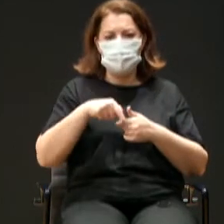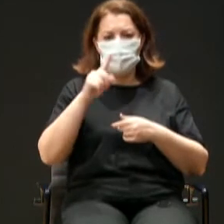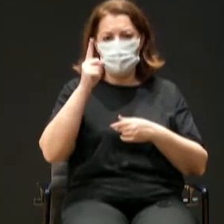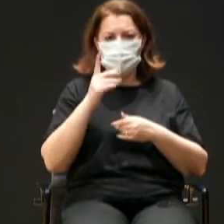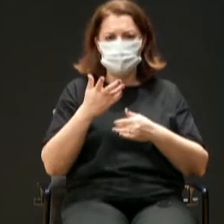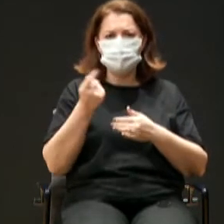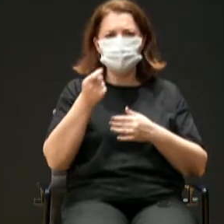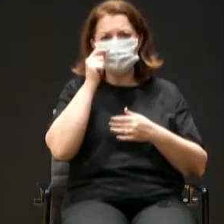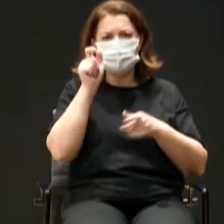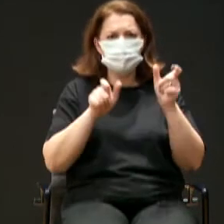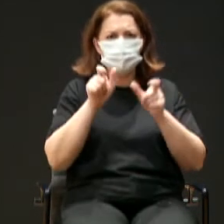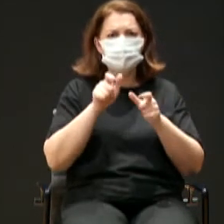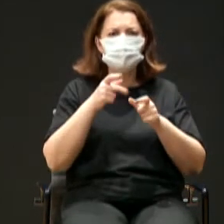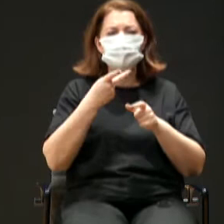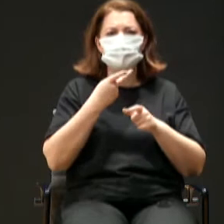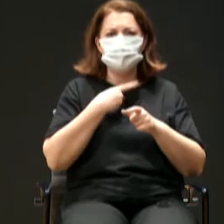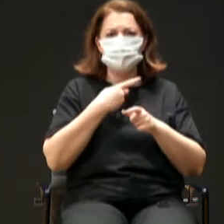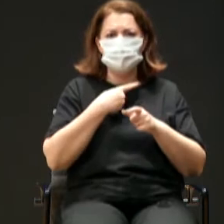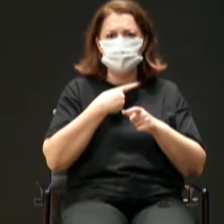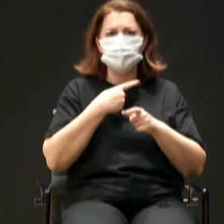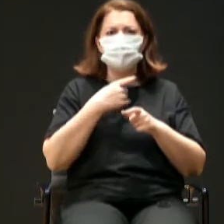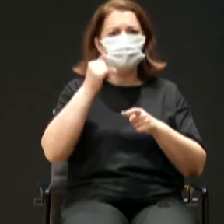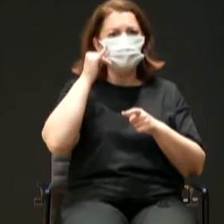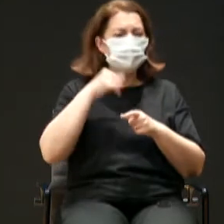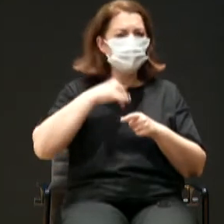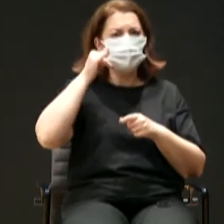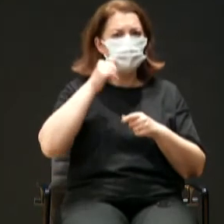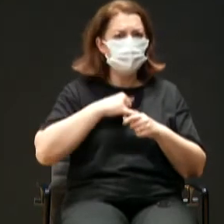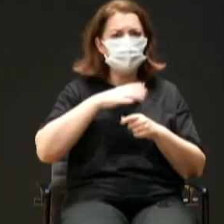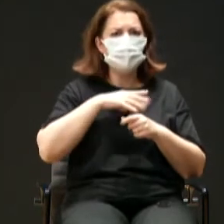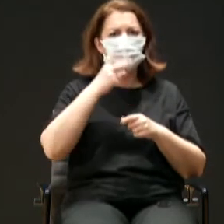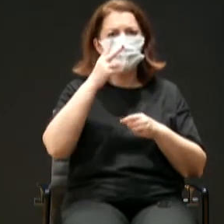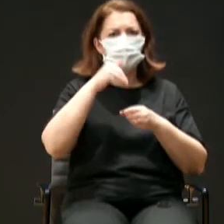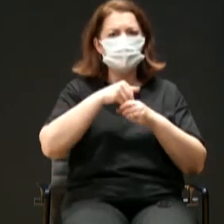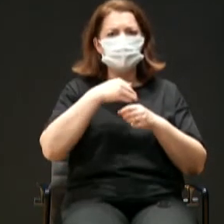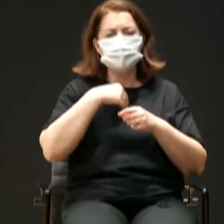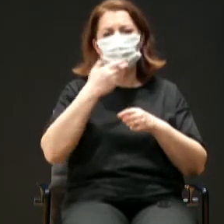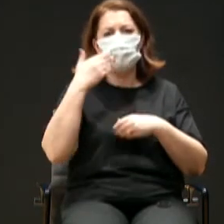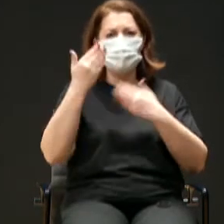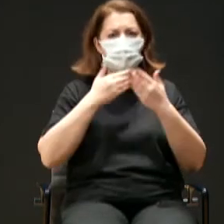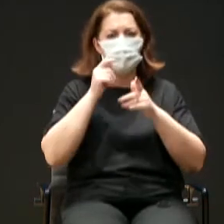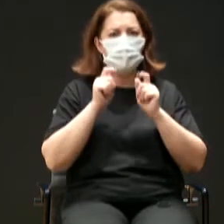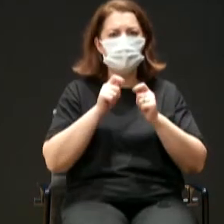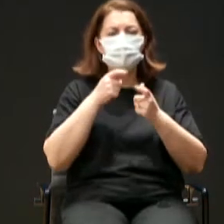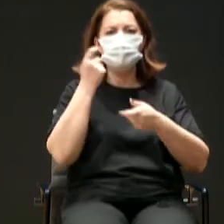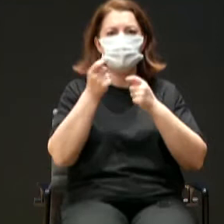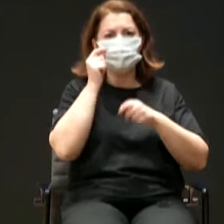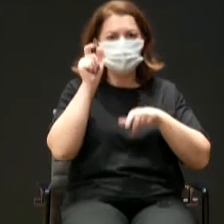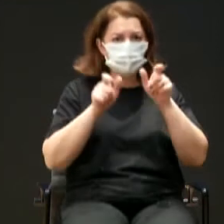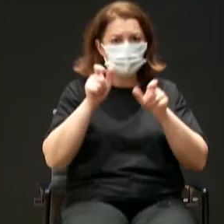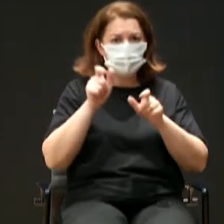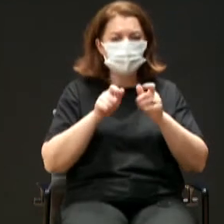Bakın, personellerimizden bana gelenler var, telefon açanlar var. İki mecliste kürsüden size ifade ettim.